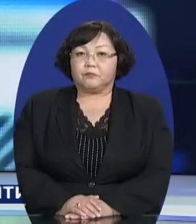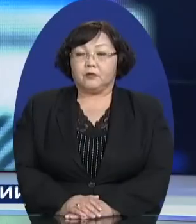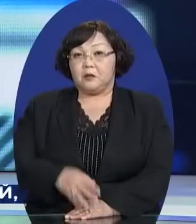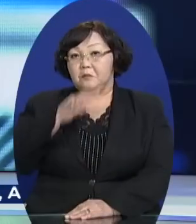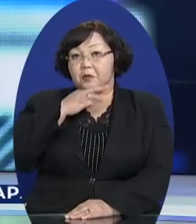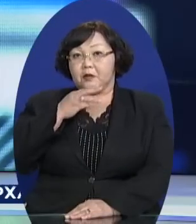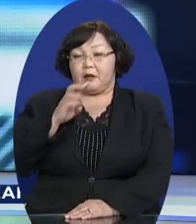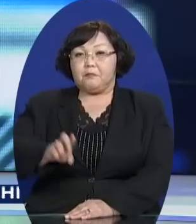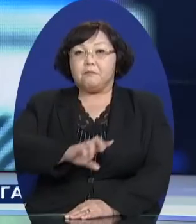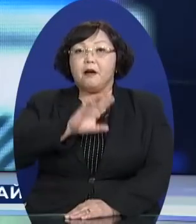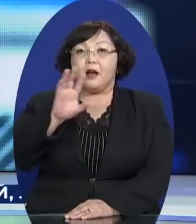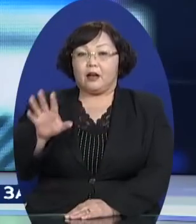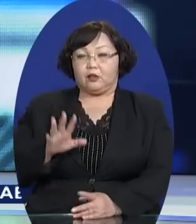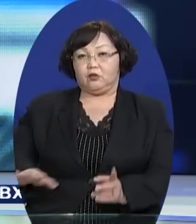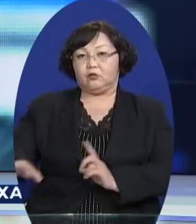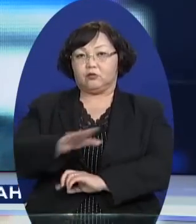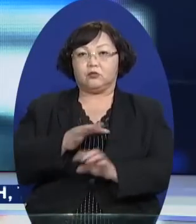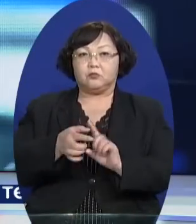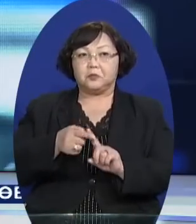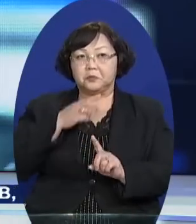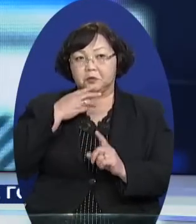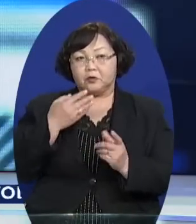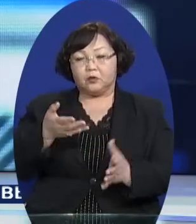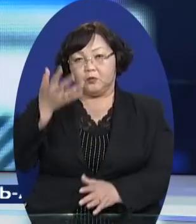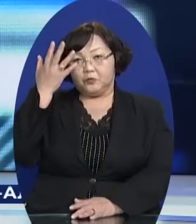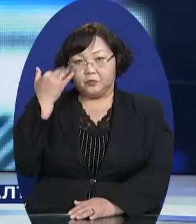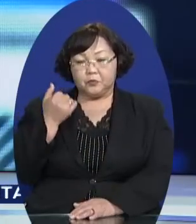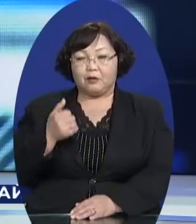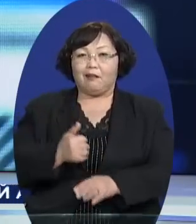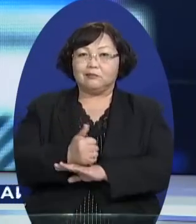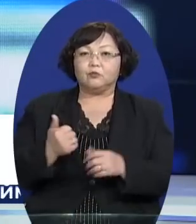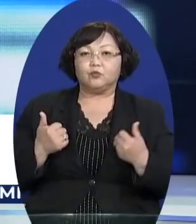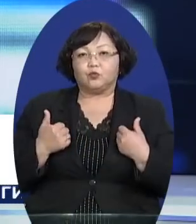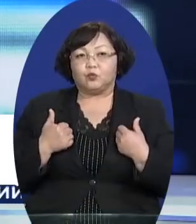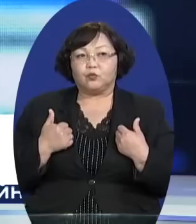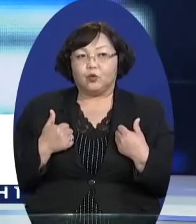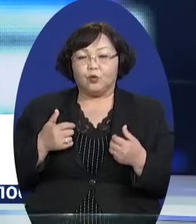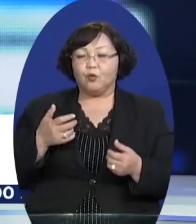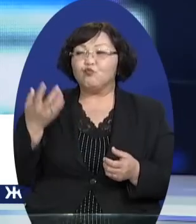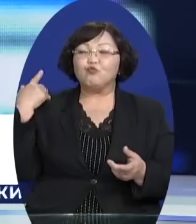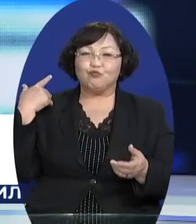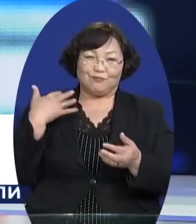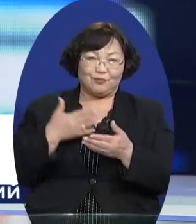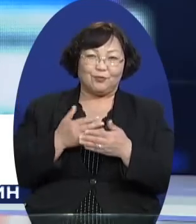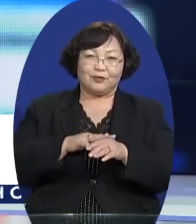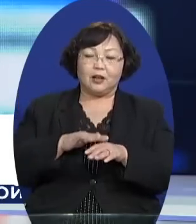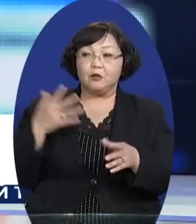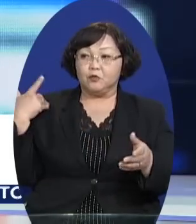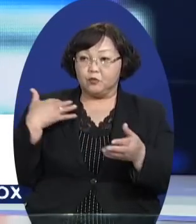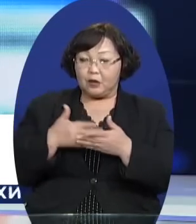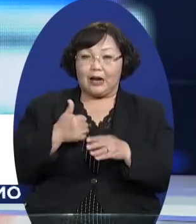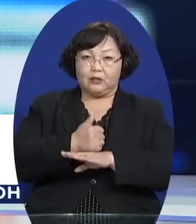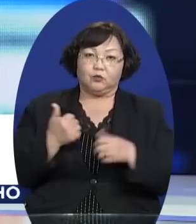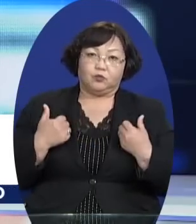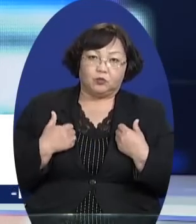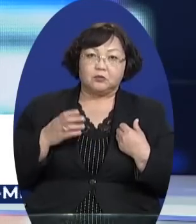Мэдээллийн хөтөлбөр байгаль орчны улан гар үргэлжилж байна. Манай улсад ойрын жилүүдэд аялал жуулчлалын салбар хөгжиж байгаагийн зэрэгцээ жилд 1 сая жуулчин хүлээ авахар төлөвлөсөн.